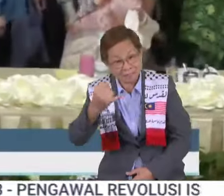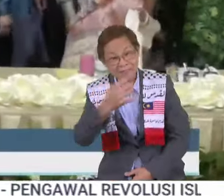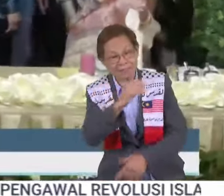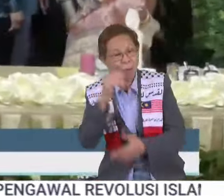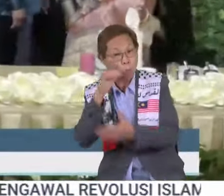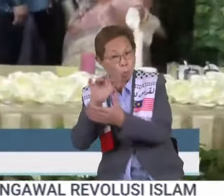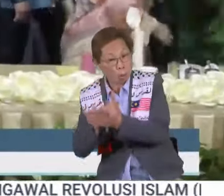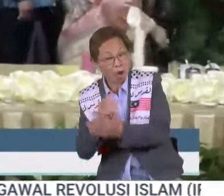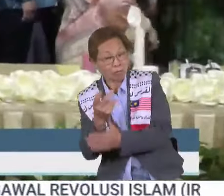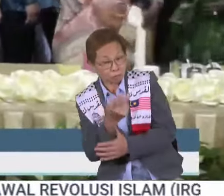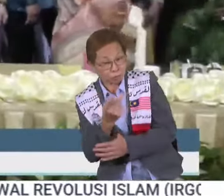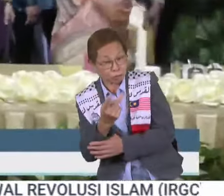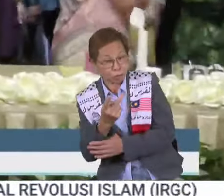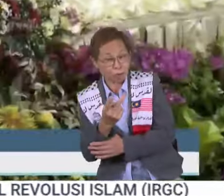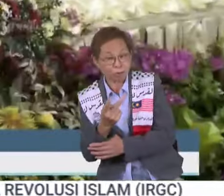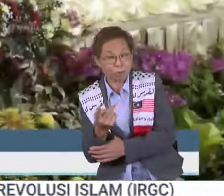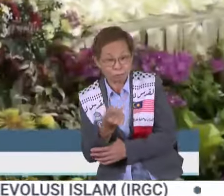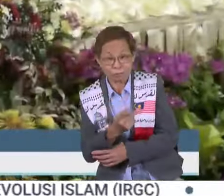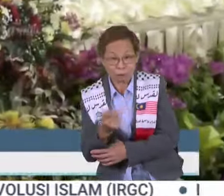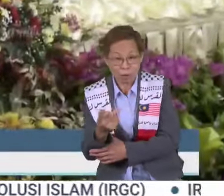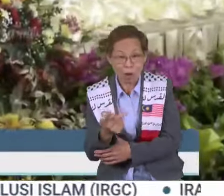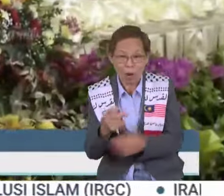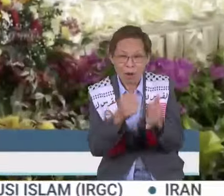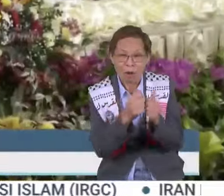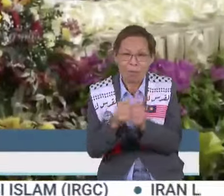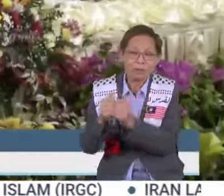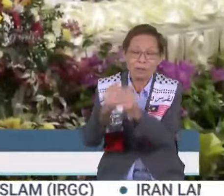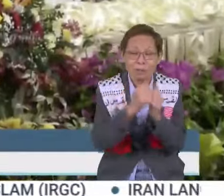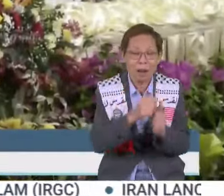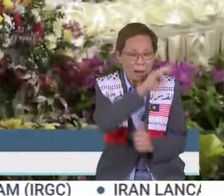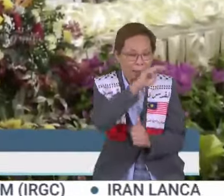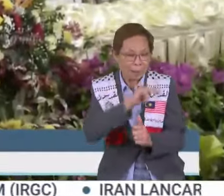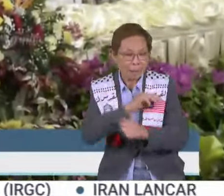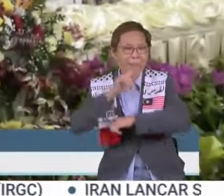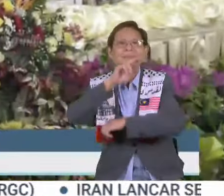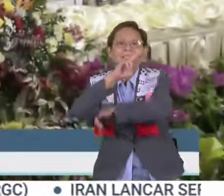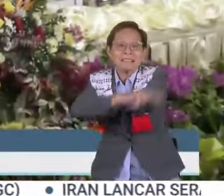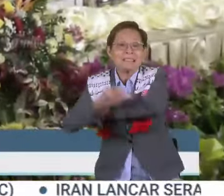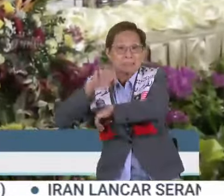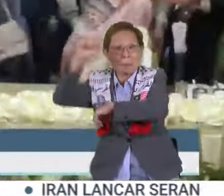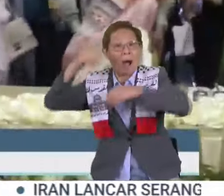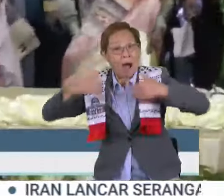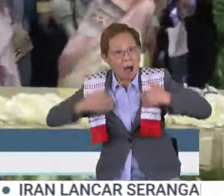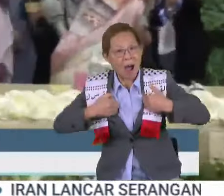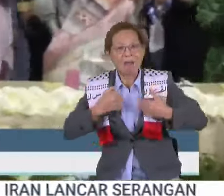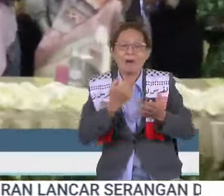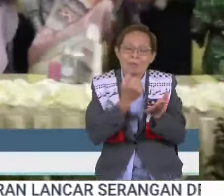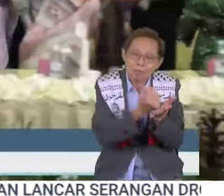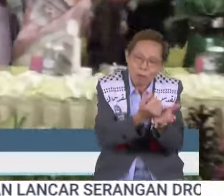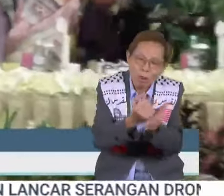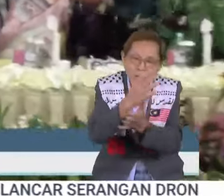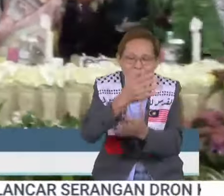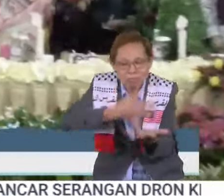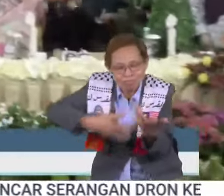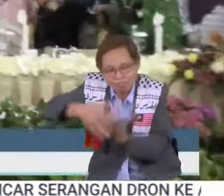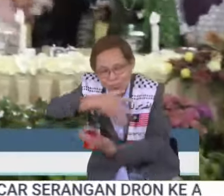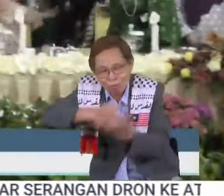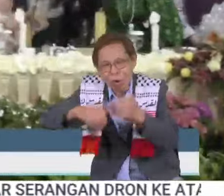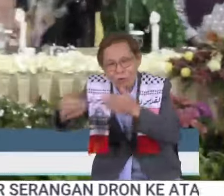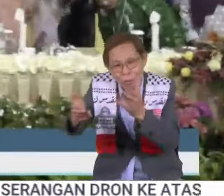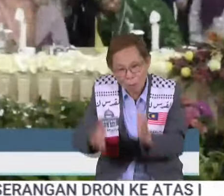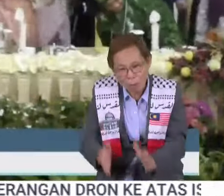dan isteri Datin Haja Julia Salak bersama barisan Kabinet Negeri tidak ketinggalan menyantuni dan beramah mesra dengan